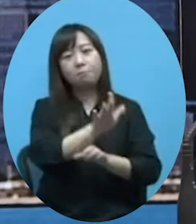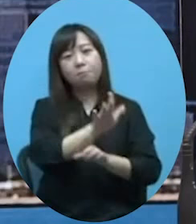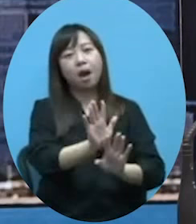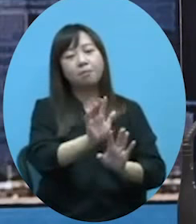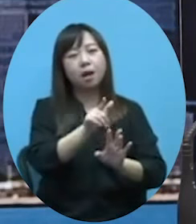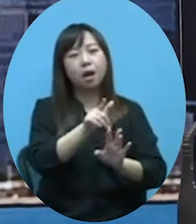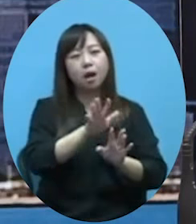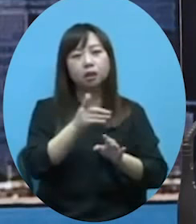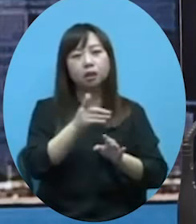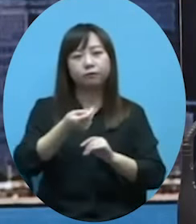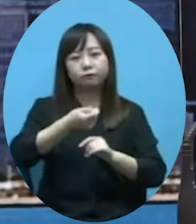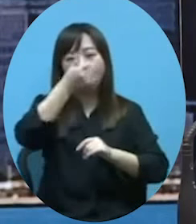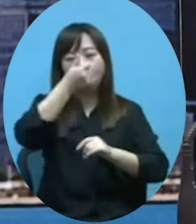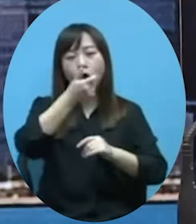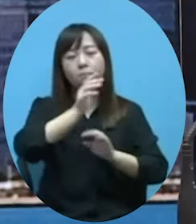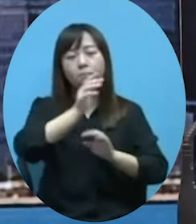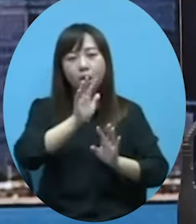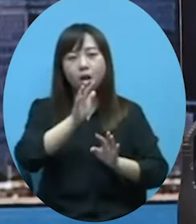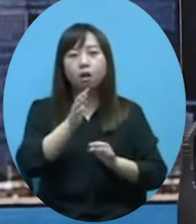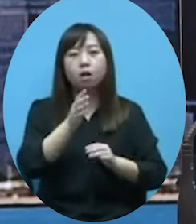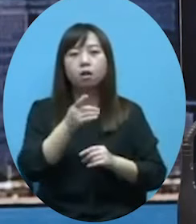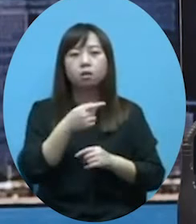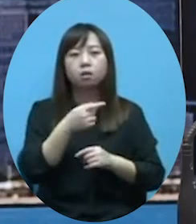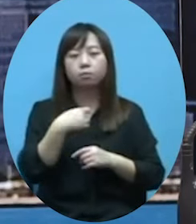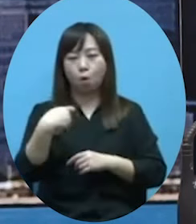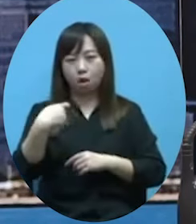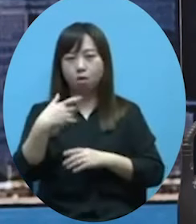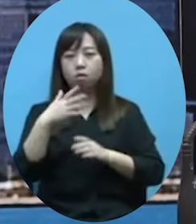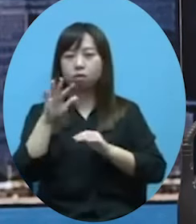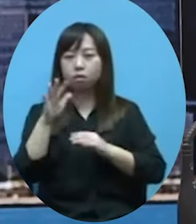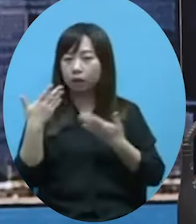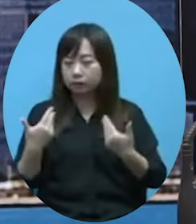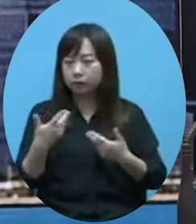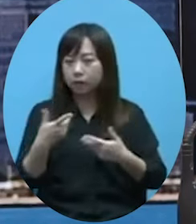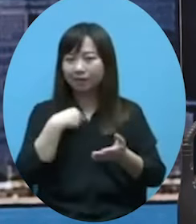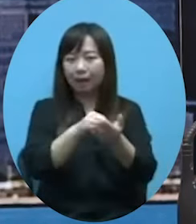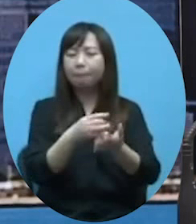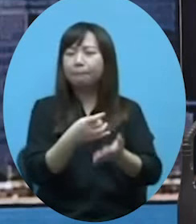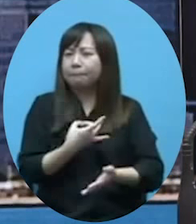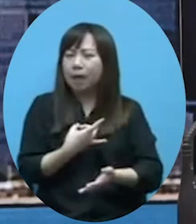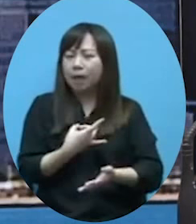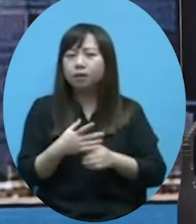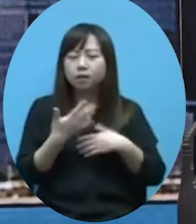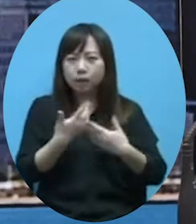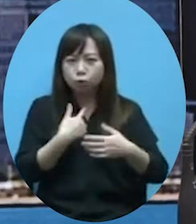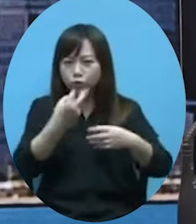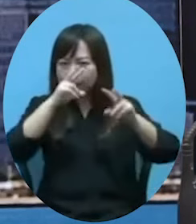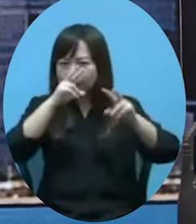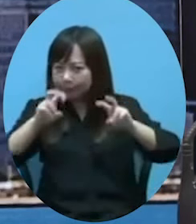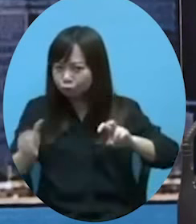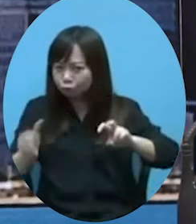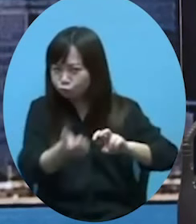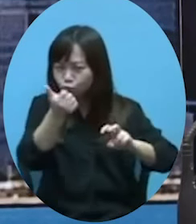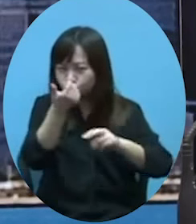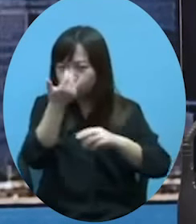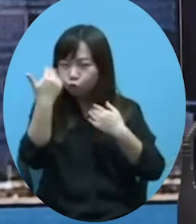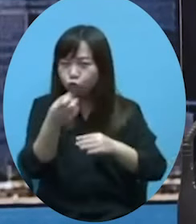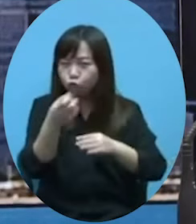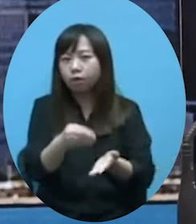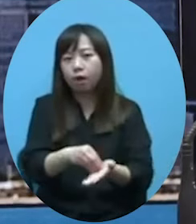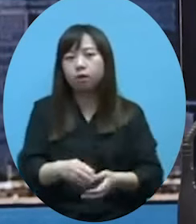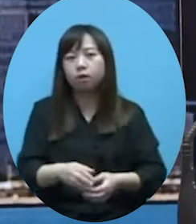即他都有機會是其中一個病原但是現在都是未肯定的那麼我們還有一些調查就要繼續做的